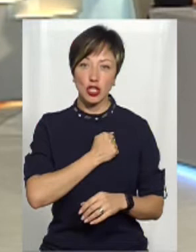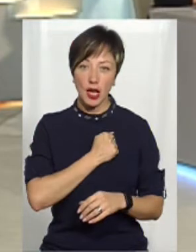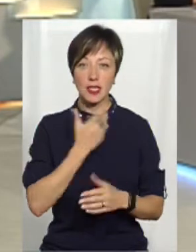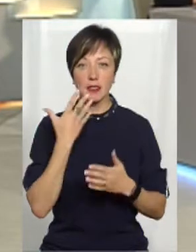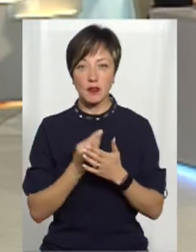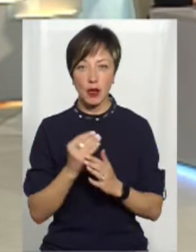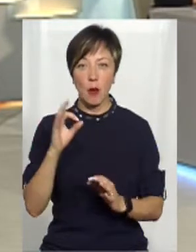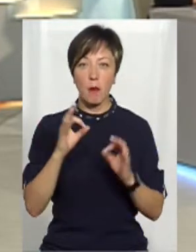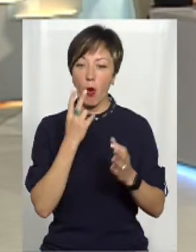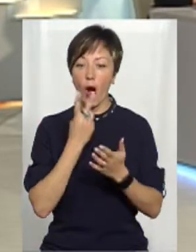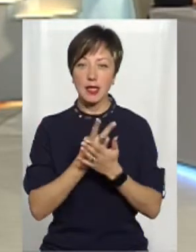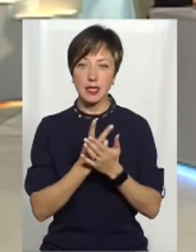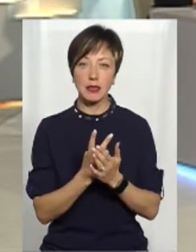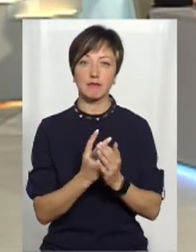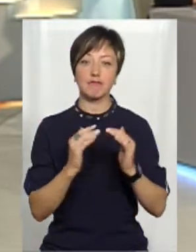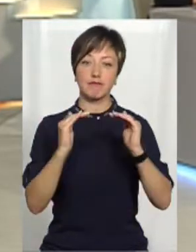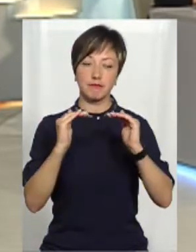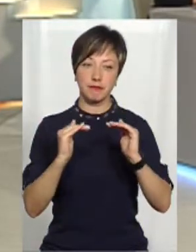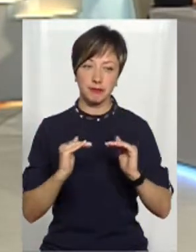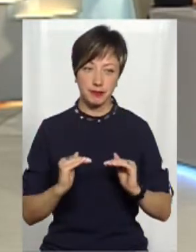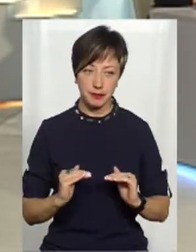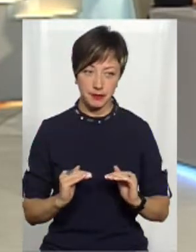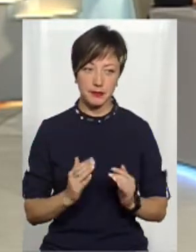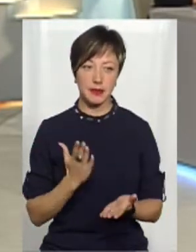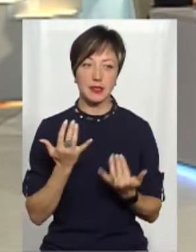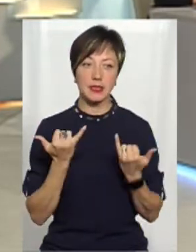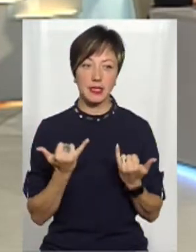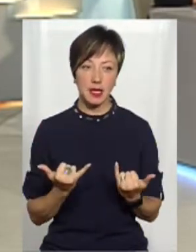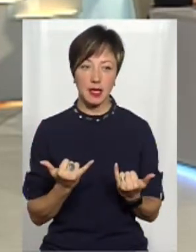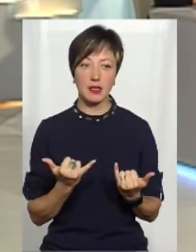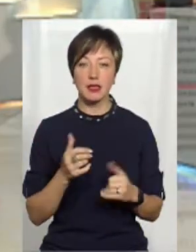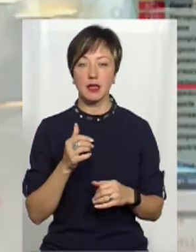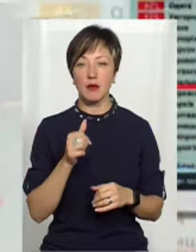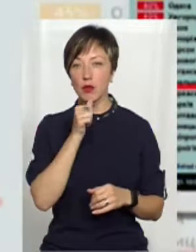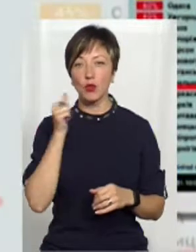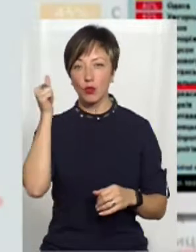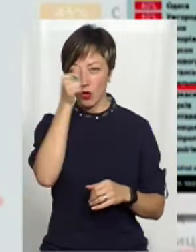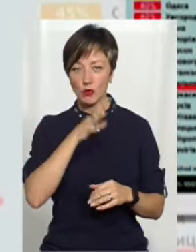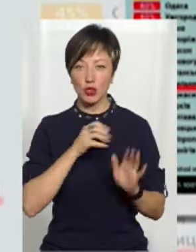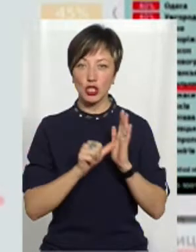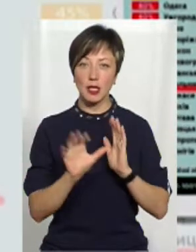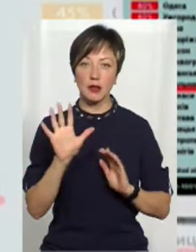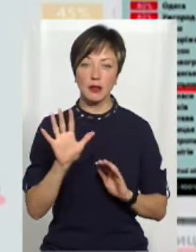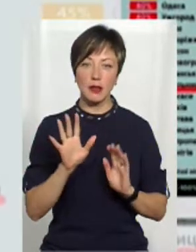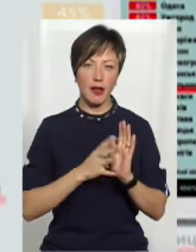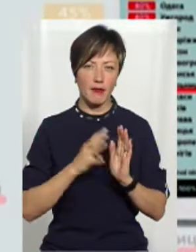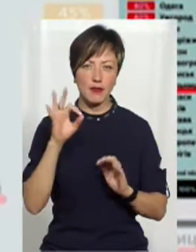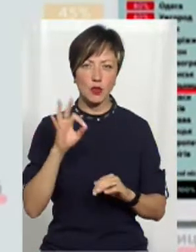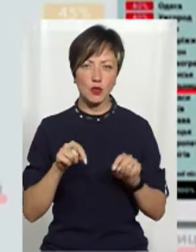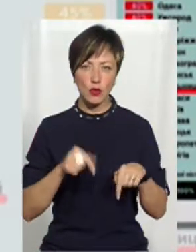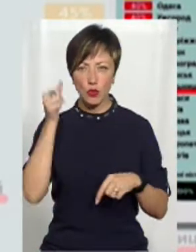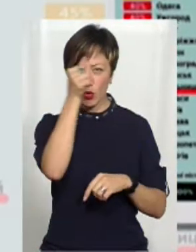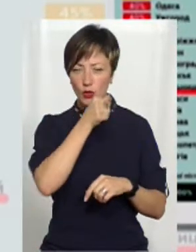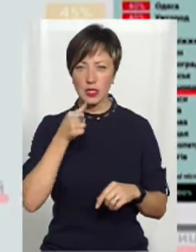свій показник зменшили. Зараз вони мають, минулому році ми мали 69%, цього